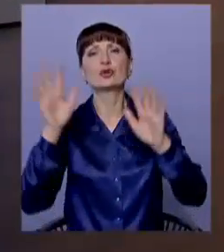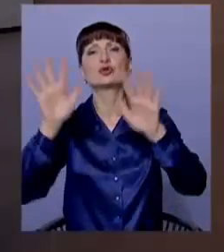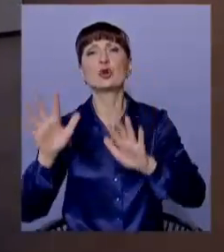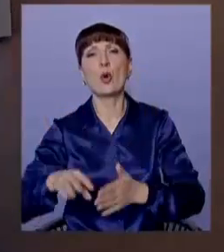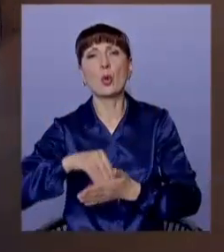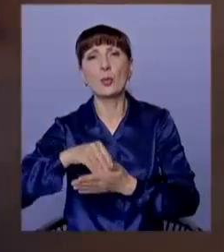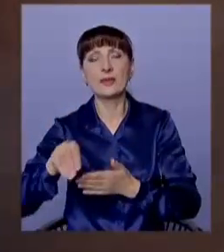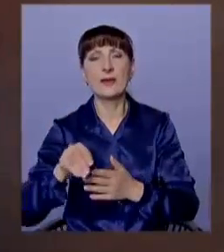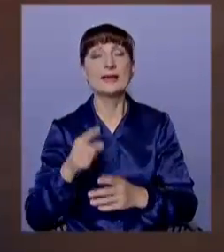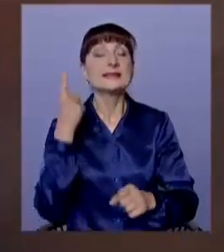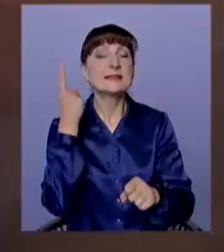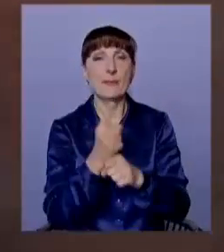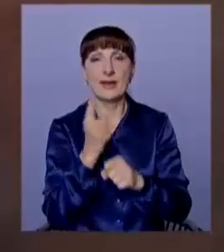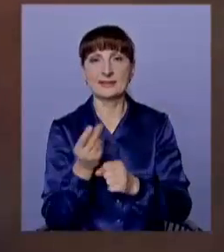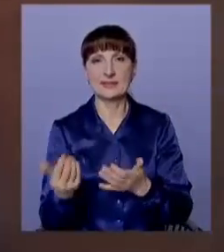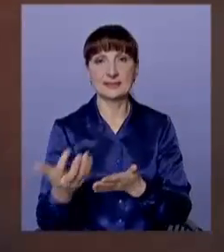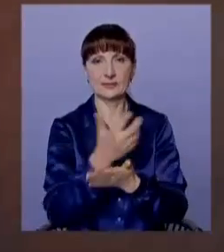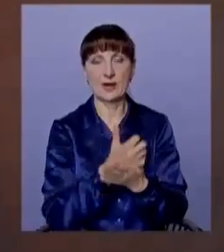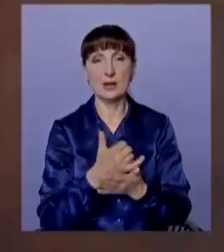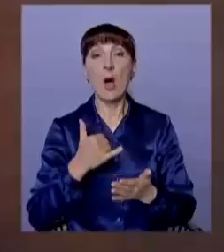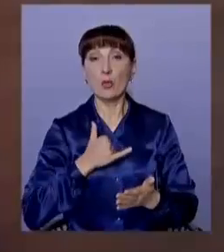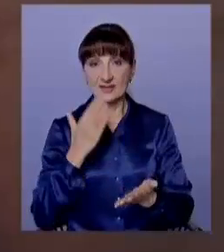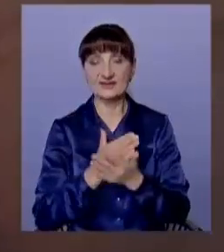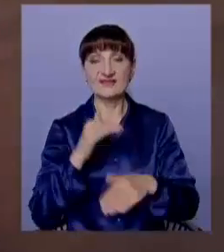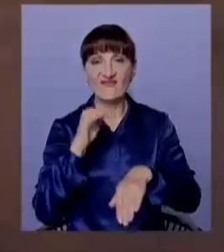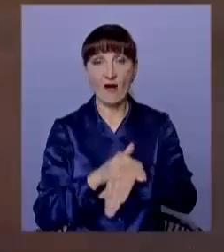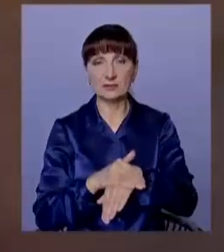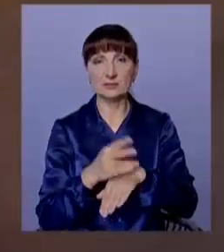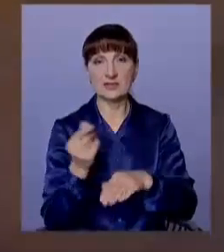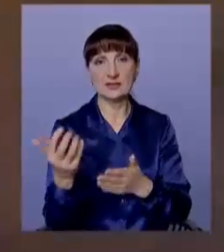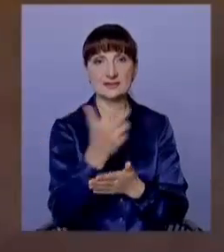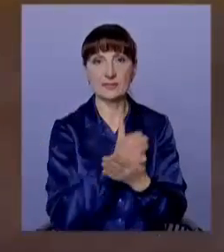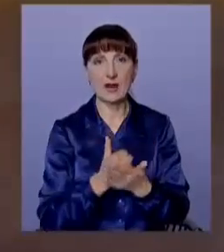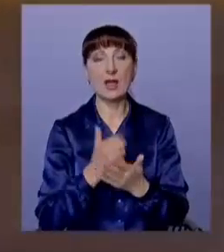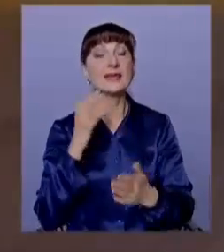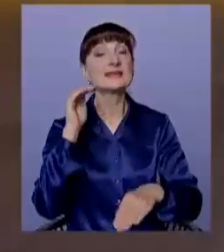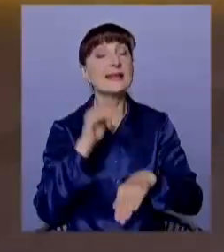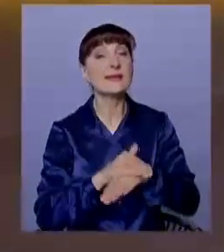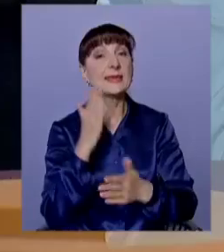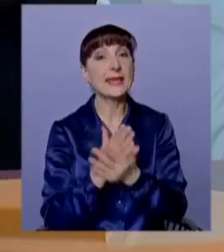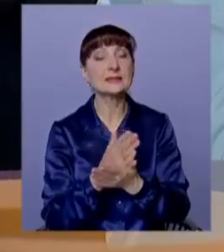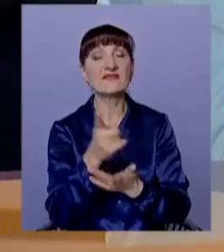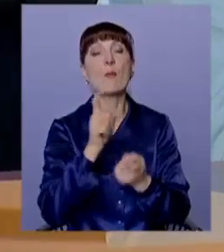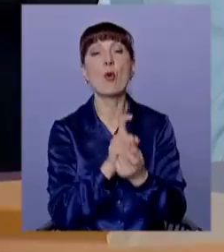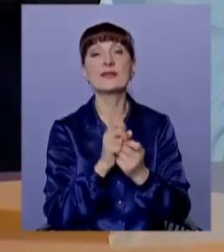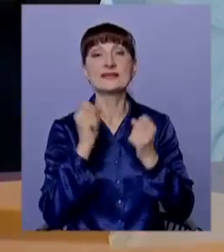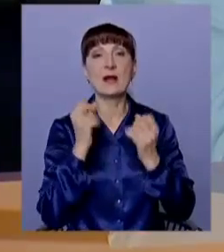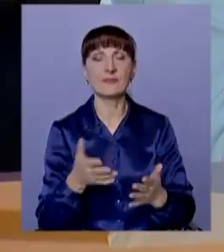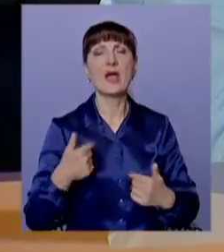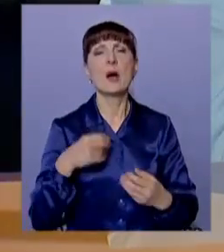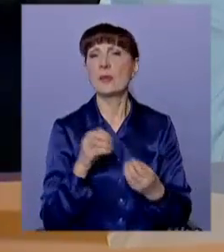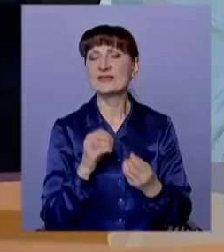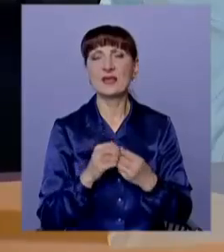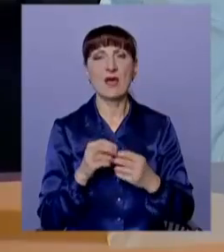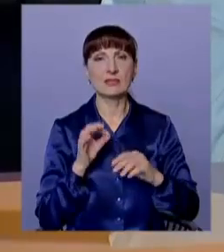замечательного педагога. Есть ли у нас такие факты? И если они есть, то как вы с ними боретесь? Да, мы об этом постоянно говорим.